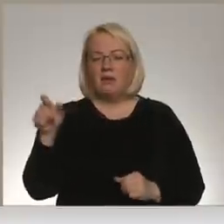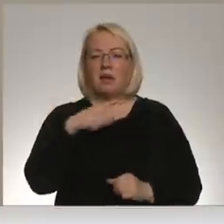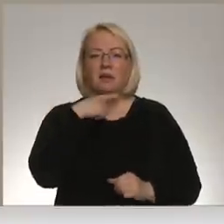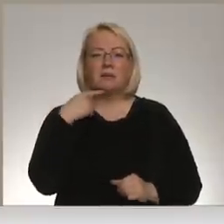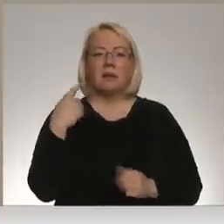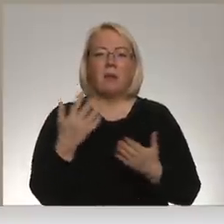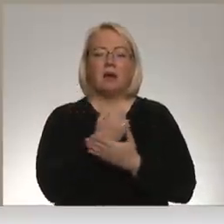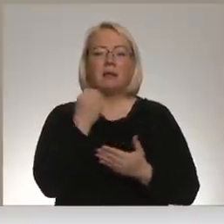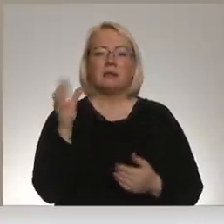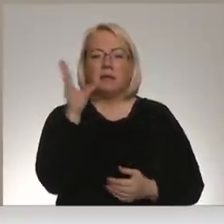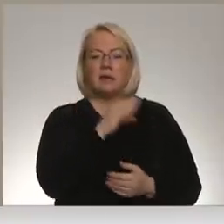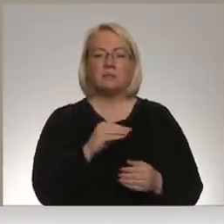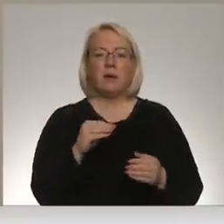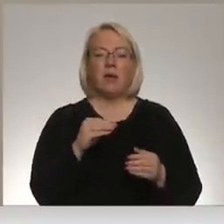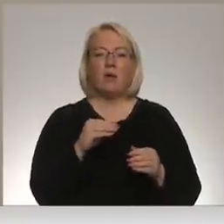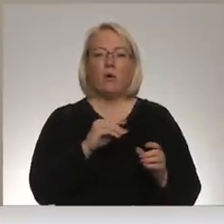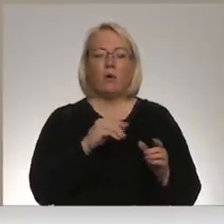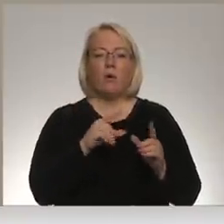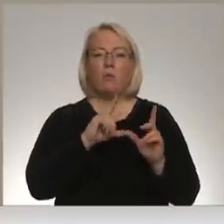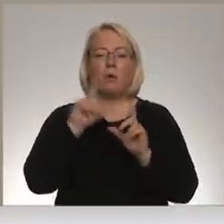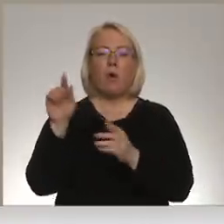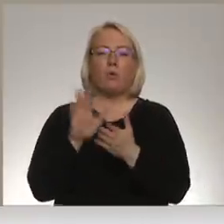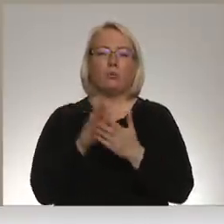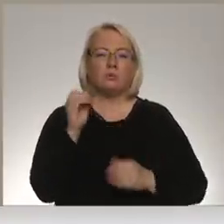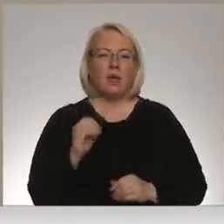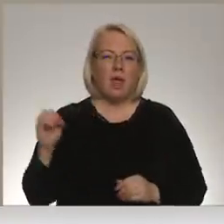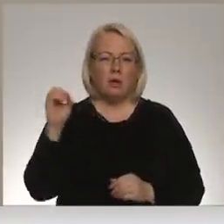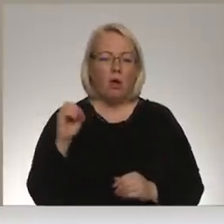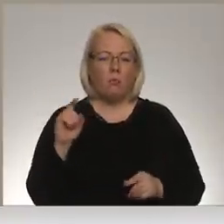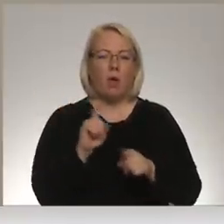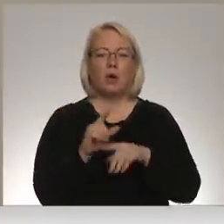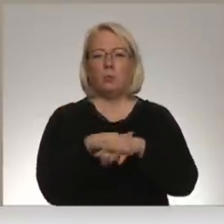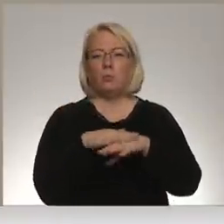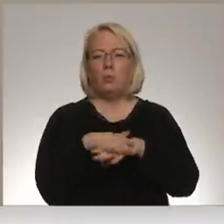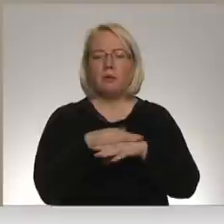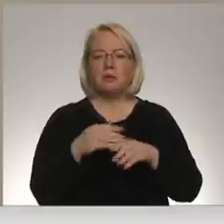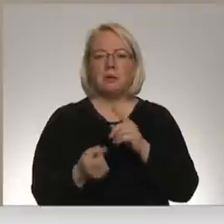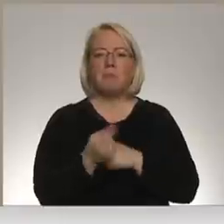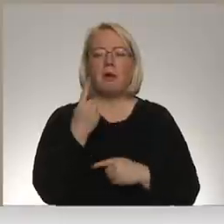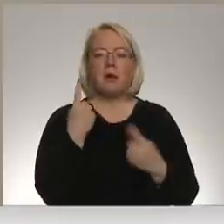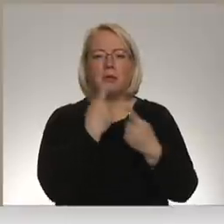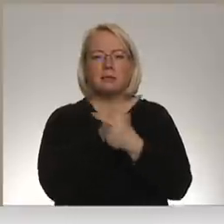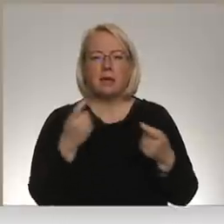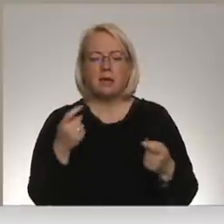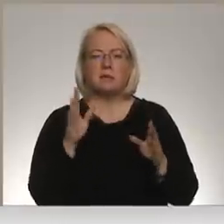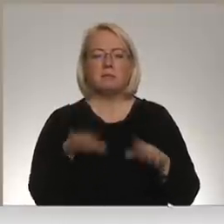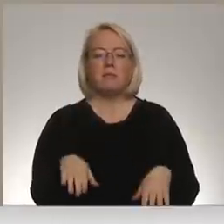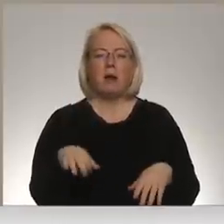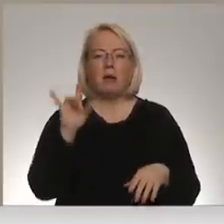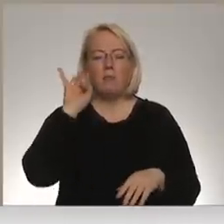rast iespēju aizbraukt uz rietumiem. Mēs redzam arī publiskajā telpā parādās ziņas par redzamiem